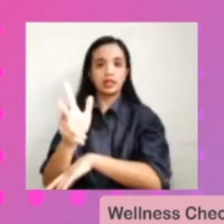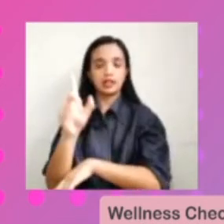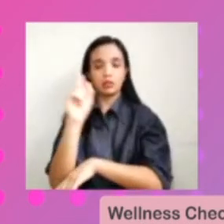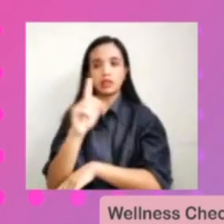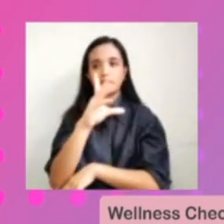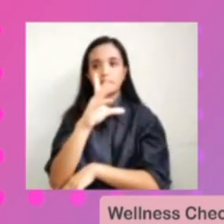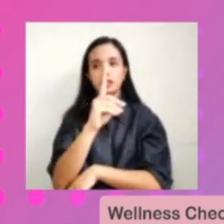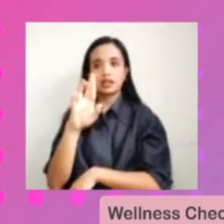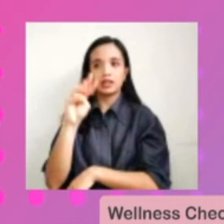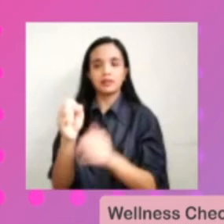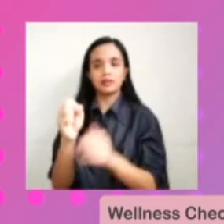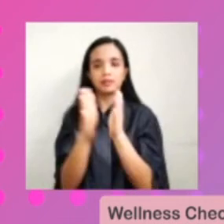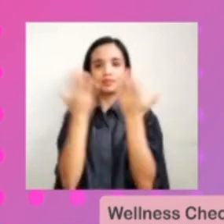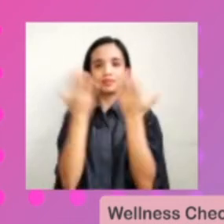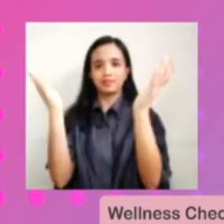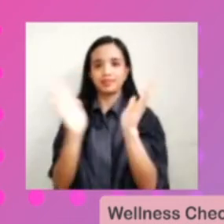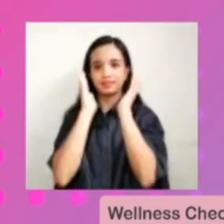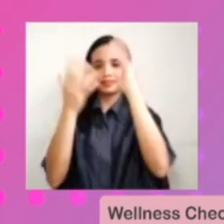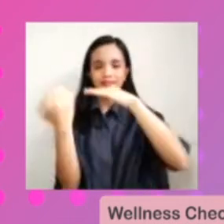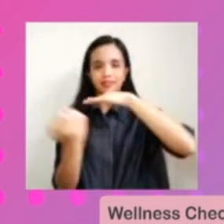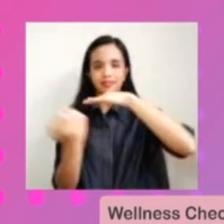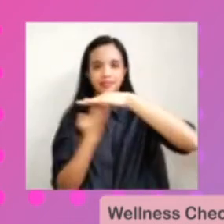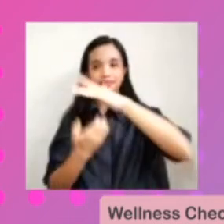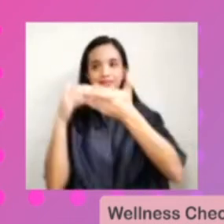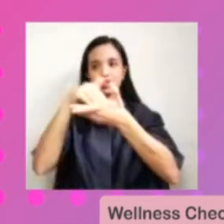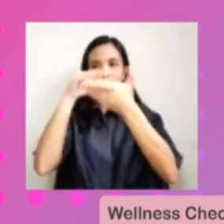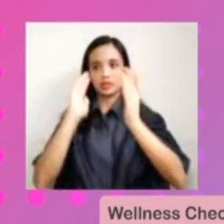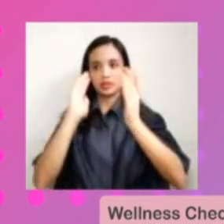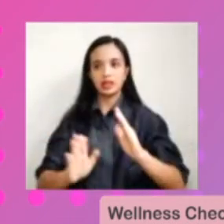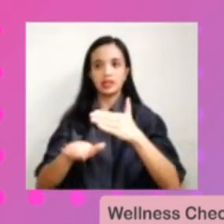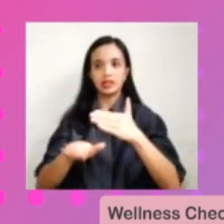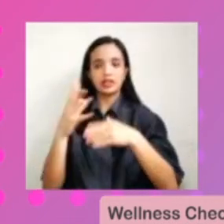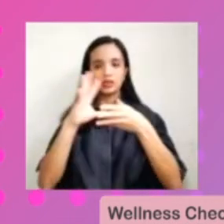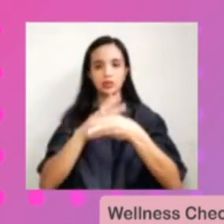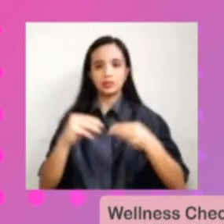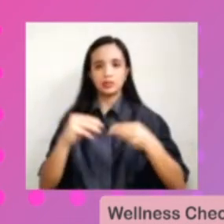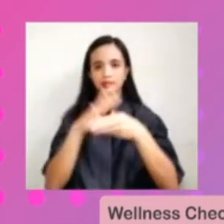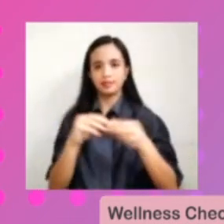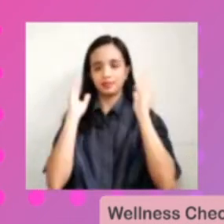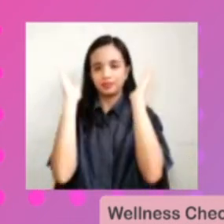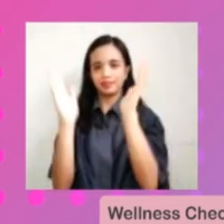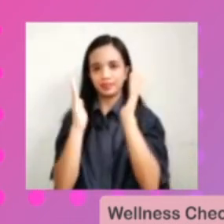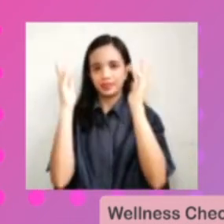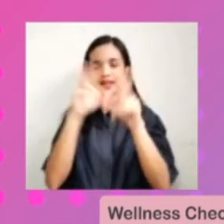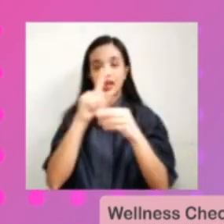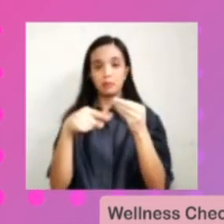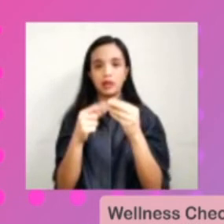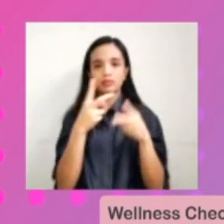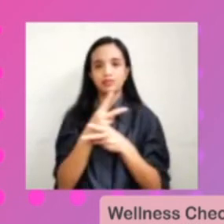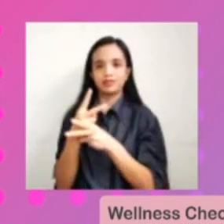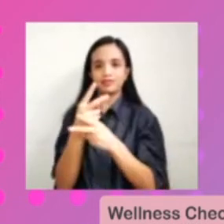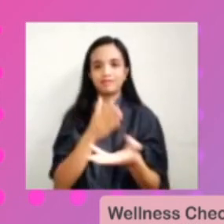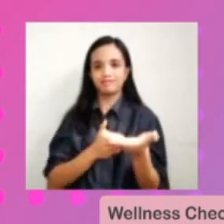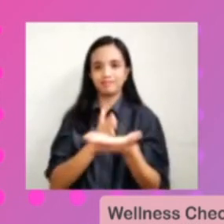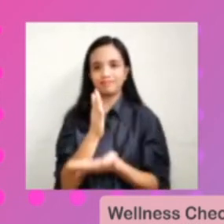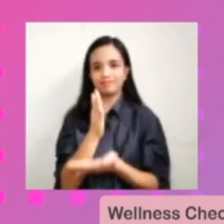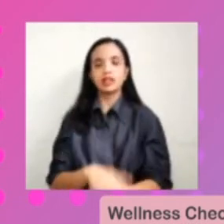able to adopt as well as being able to thrive in this pandemic. So with